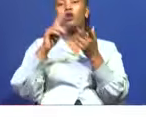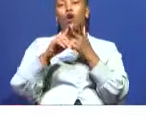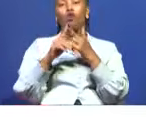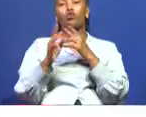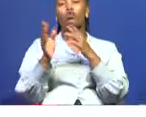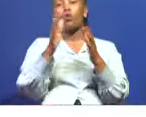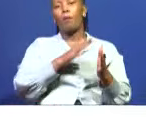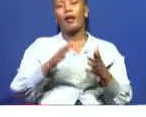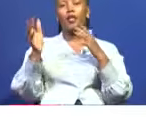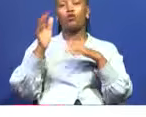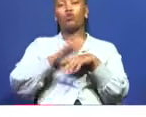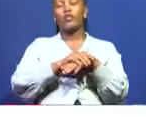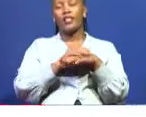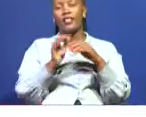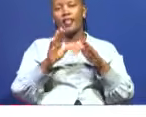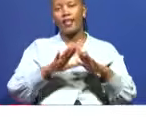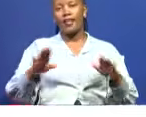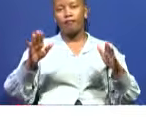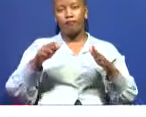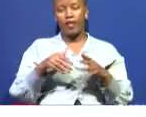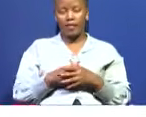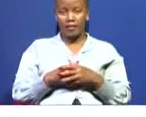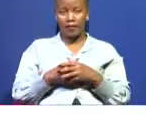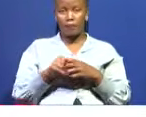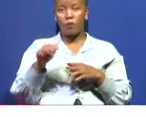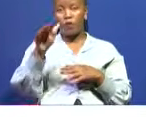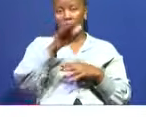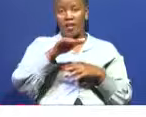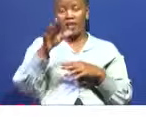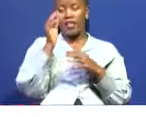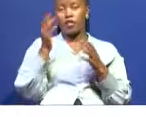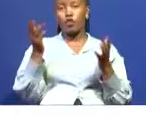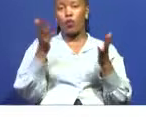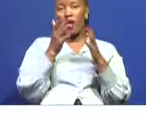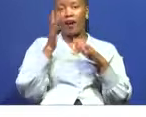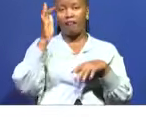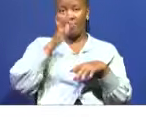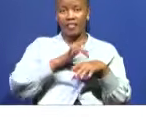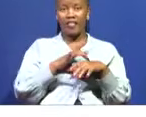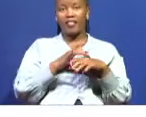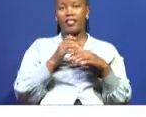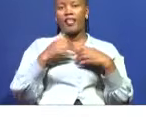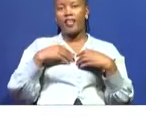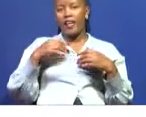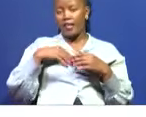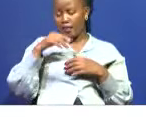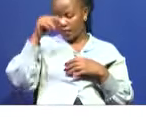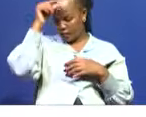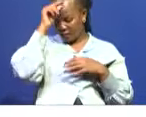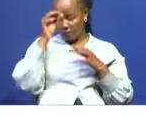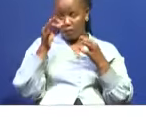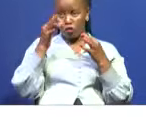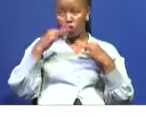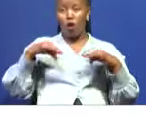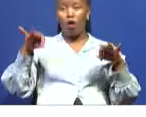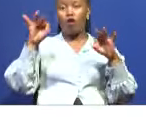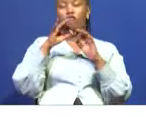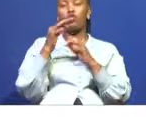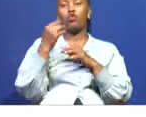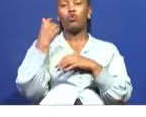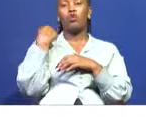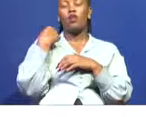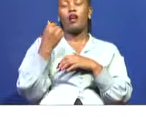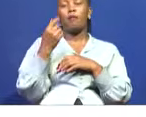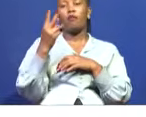ardhi. Vipande vya ardhi vilivyoathirika viliorodheshwa kwenye ilani ya gazeti rasmi la serikali nambari